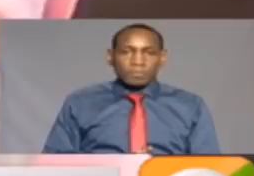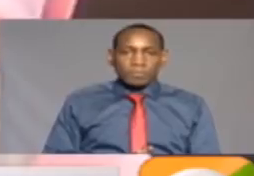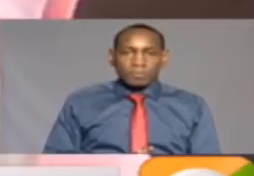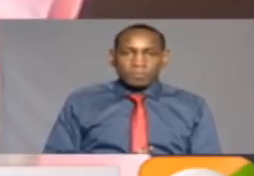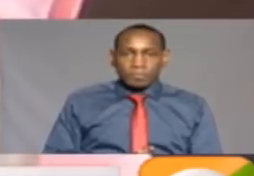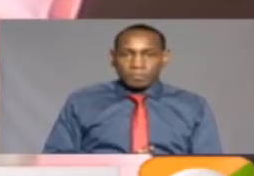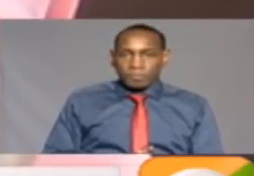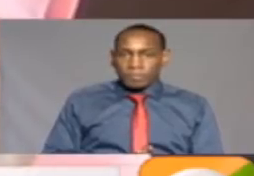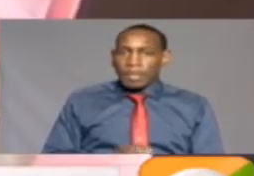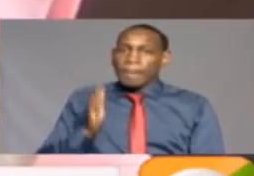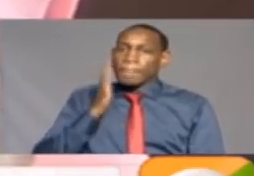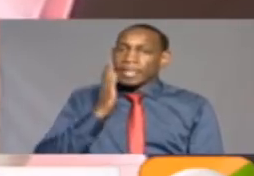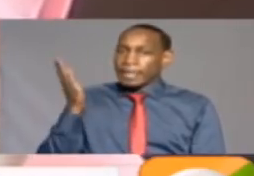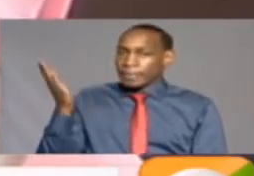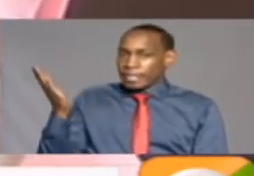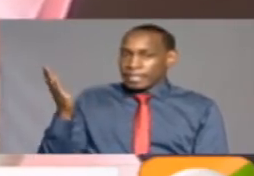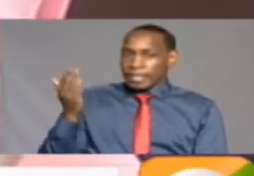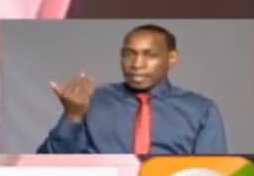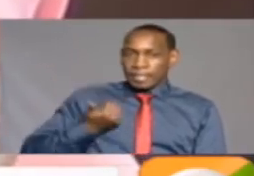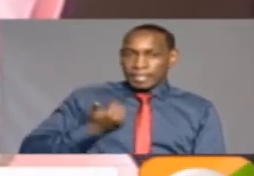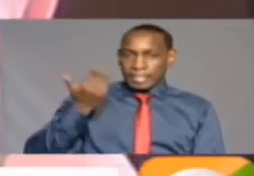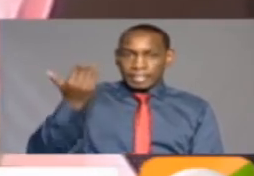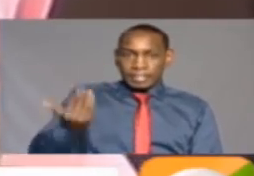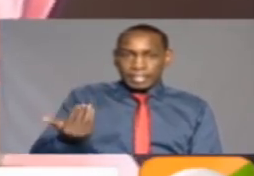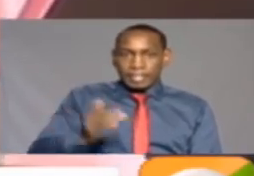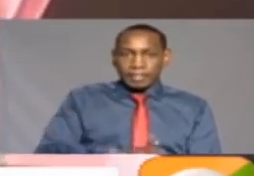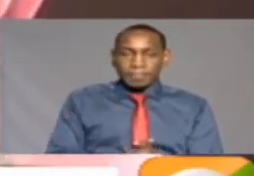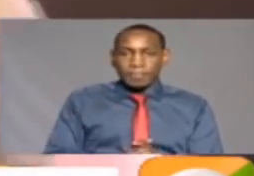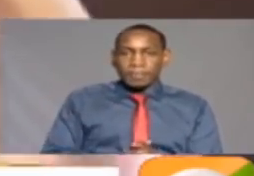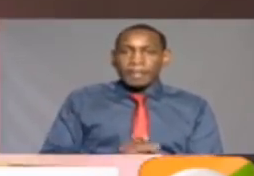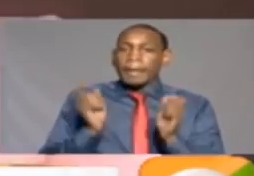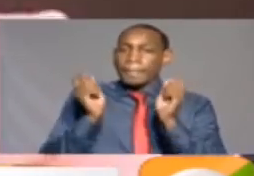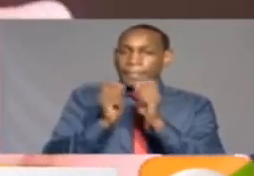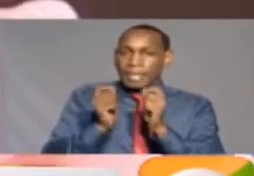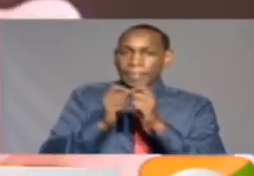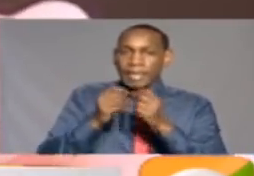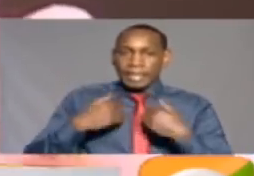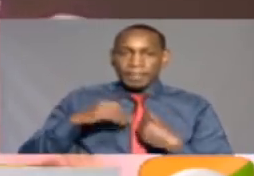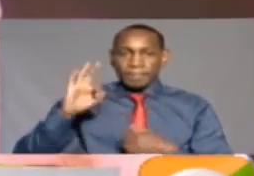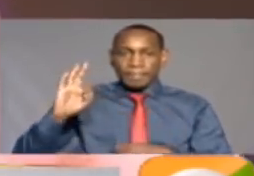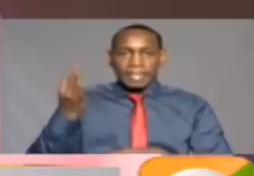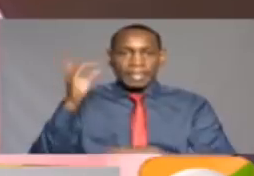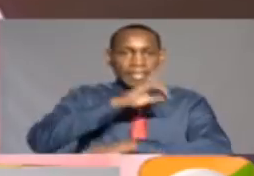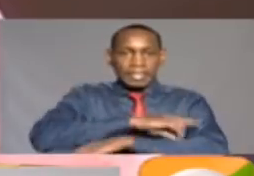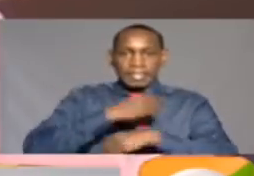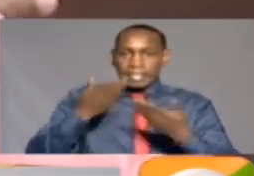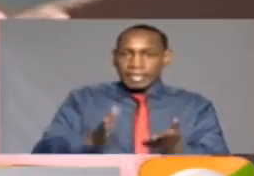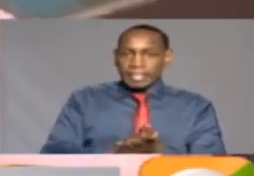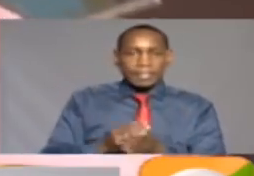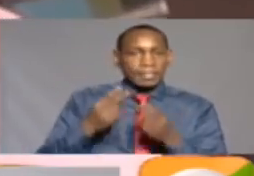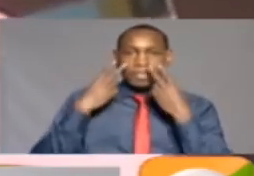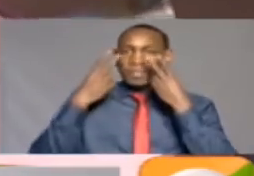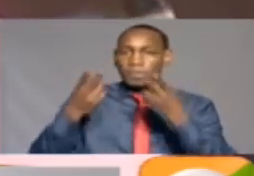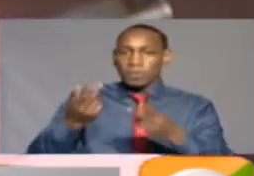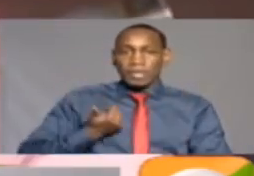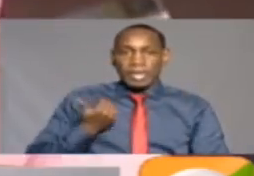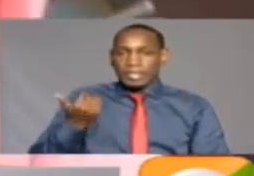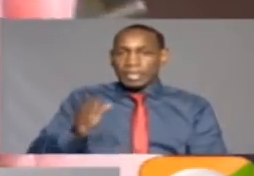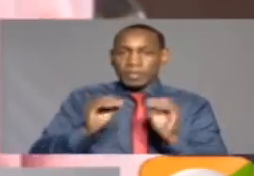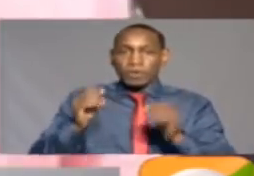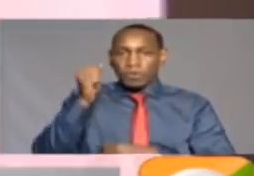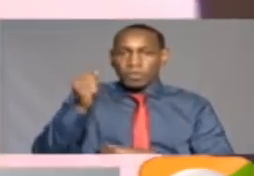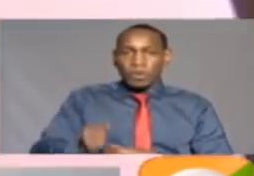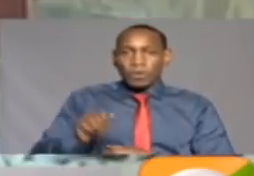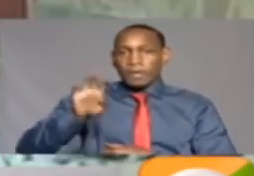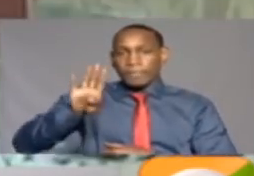Afra Sharif, mama wa mtoto Anudha Muhammad Abbas, ni mwenye machungu kwa siku ya tatu sasa hajaweza kumtia machoni mtoto wake mwenye umri wa